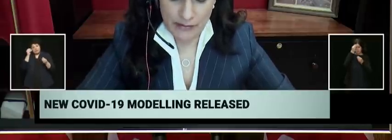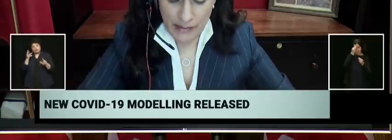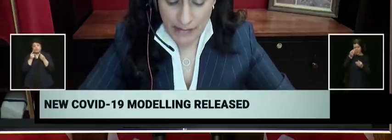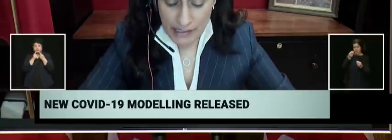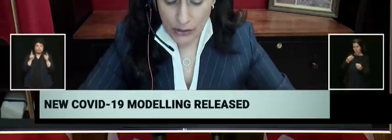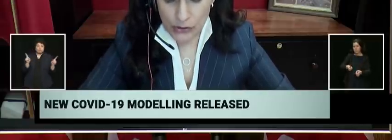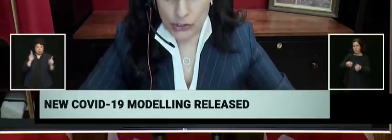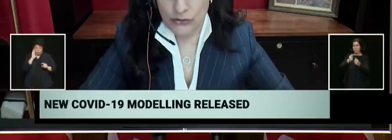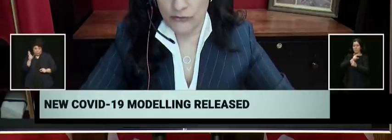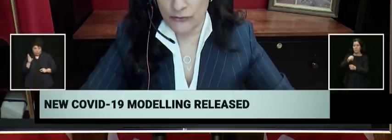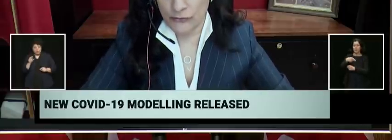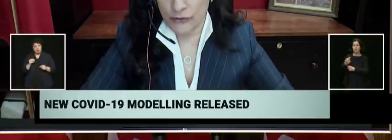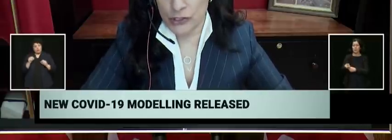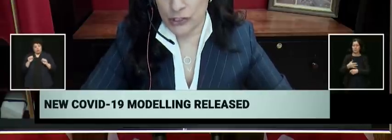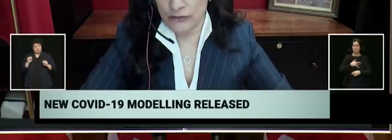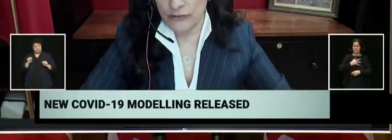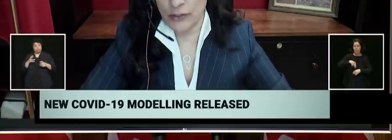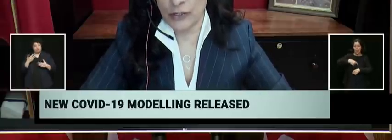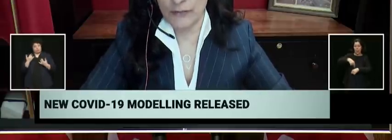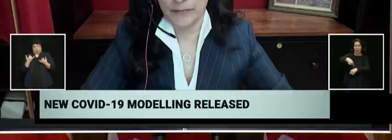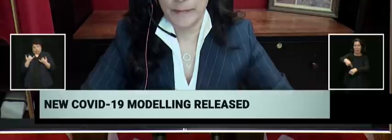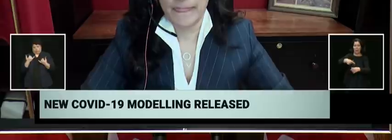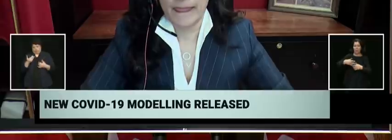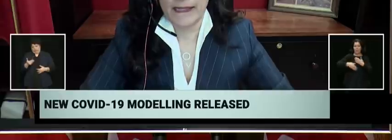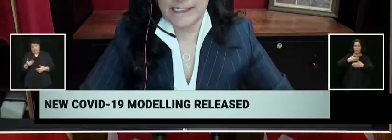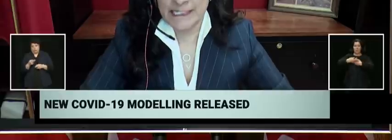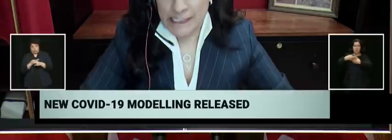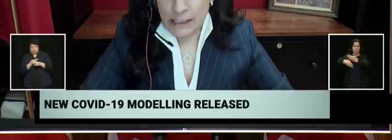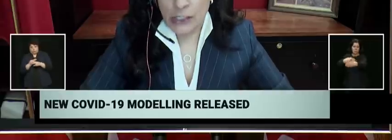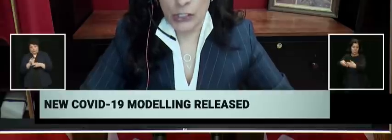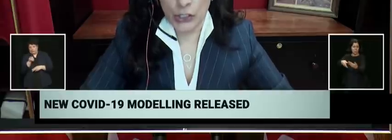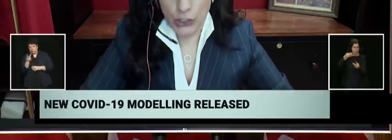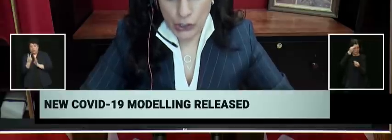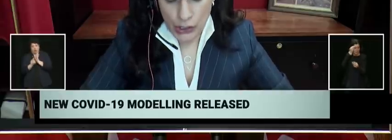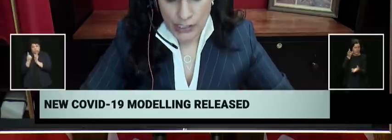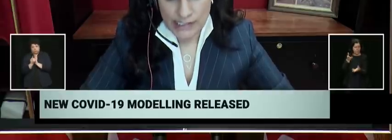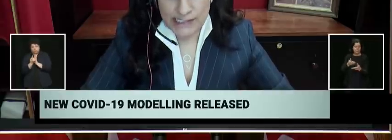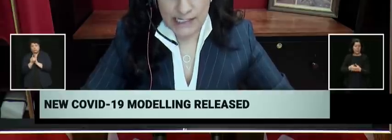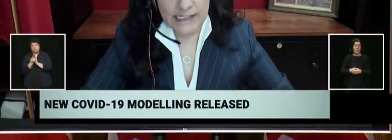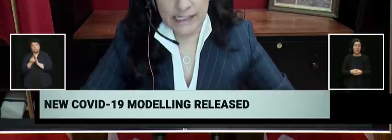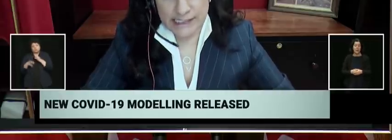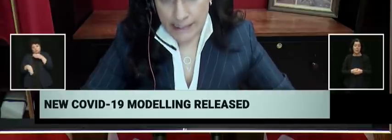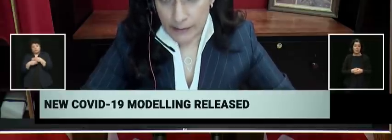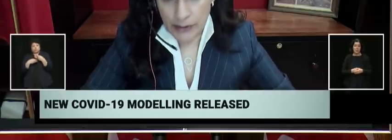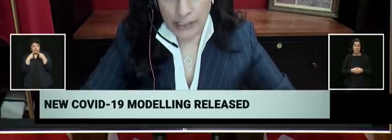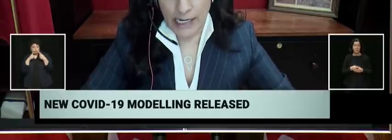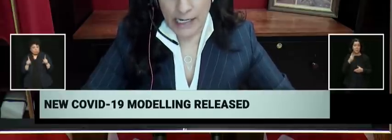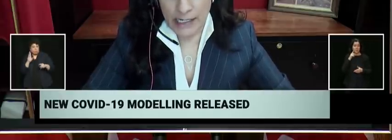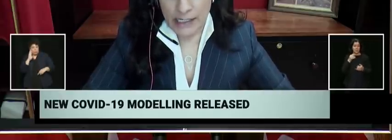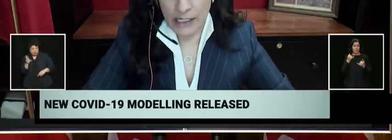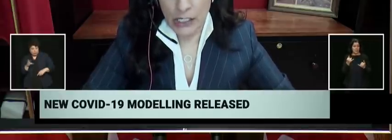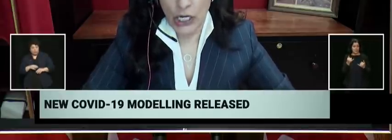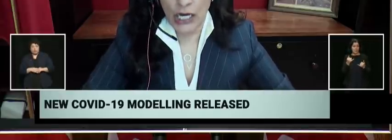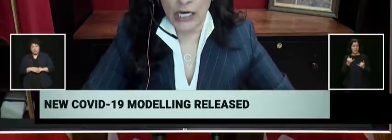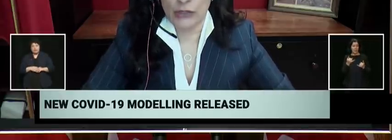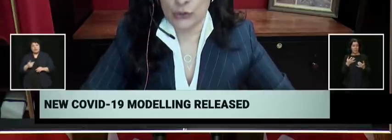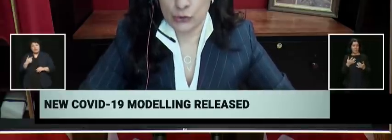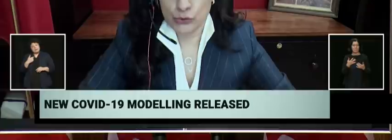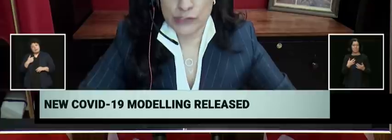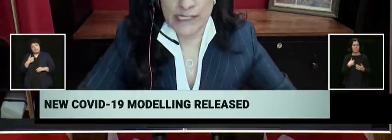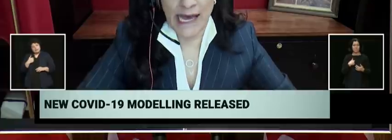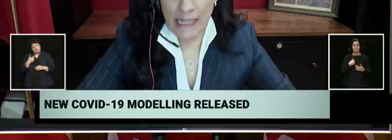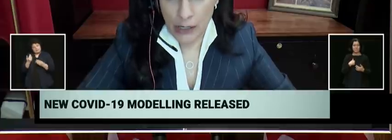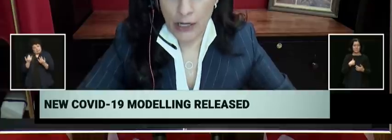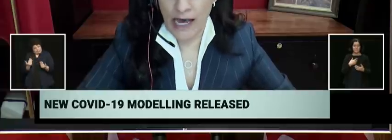pense. Mais maintenant, je veux dire que ça, c'est temporaire.